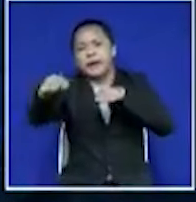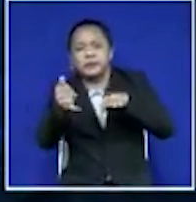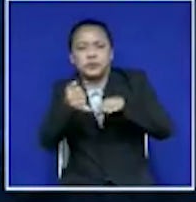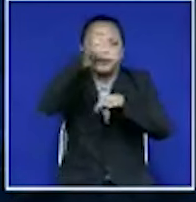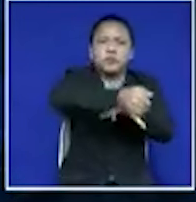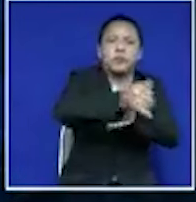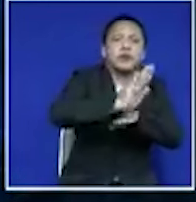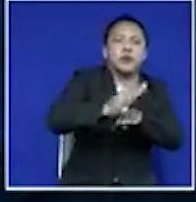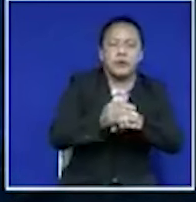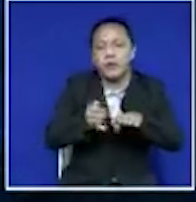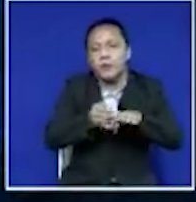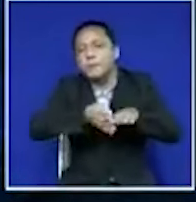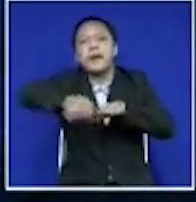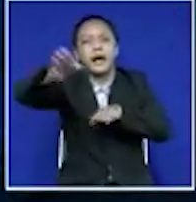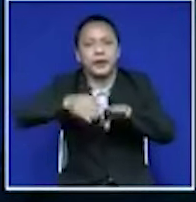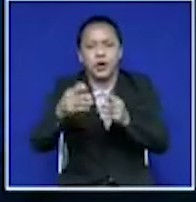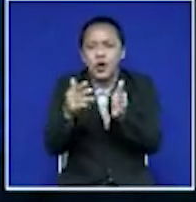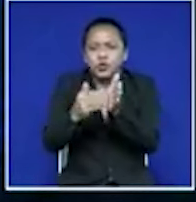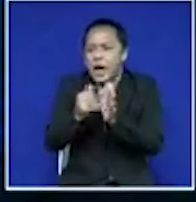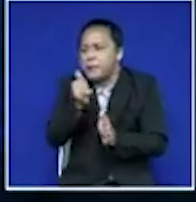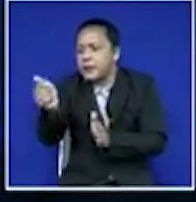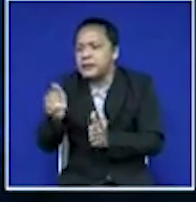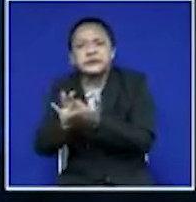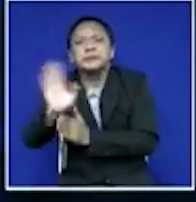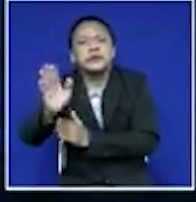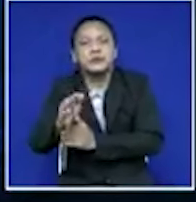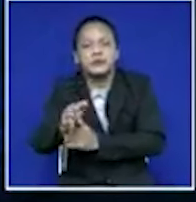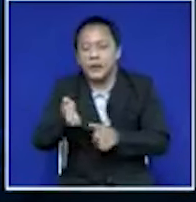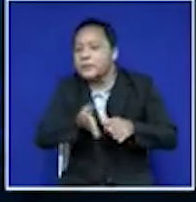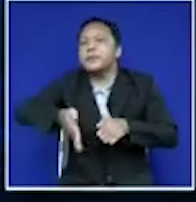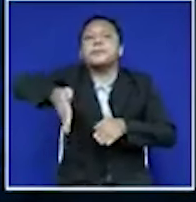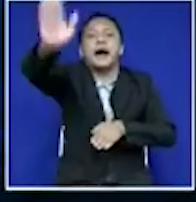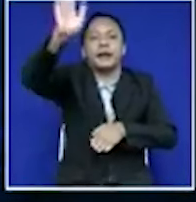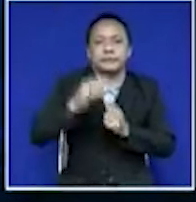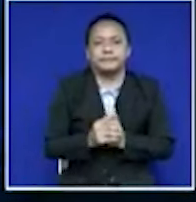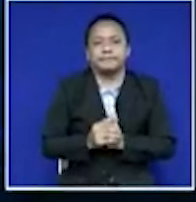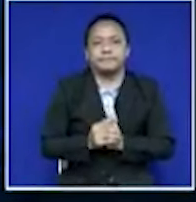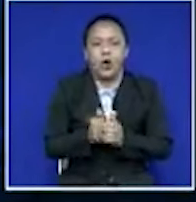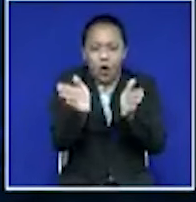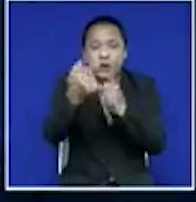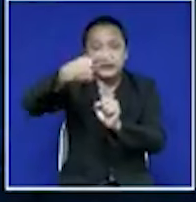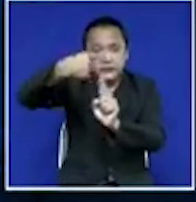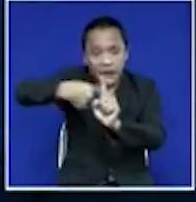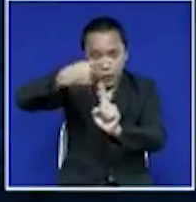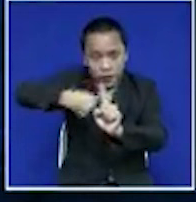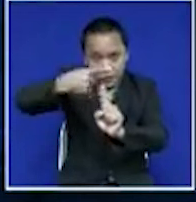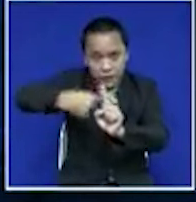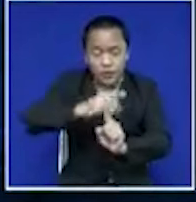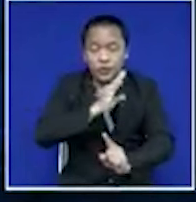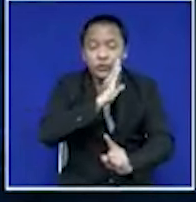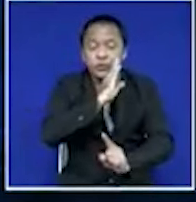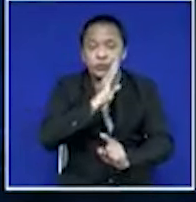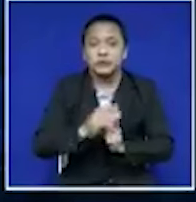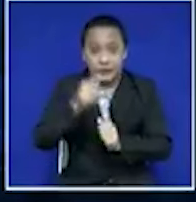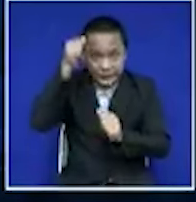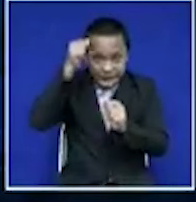ไม่มีธุระจำเป็นอะไรมากๆก็ไม่ต้องไปผ่านเขานะครับ หอพักนี้เราถ้าท่านผู้ชมจ